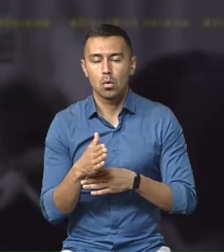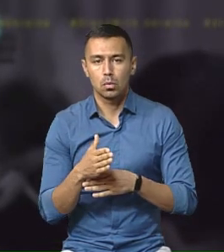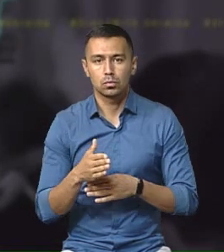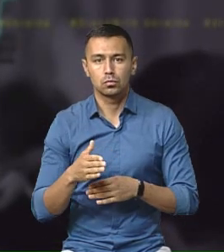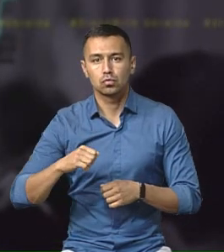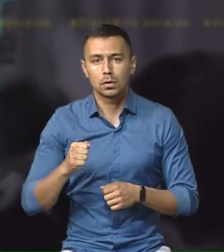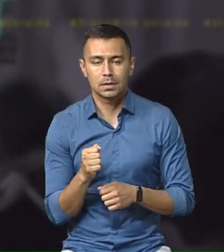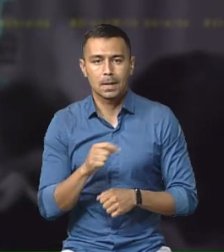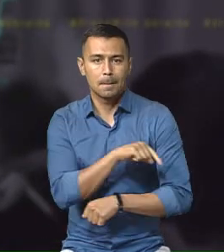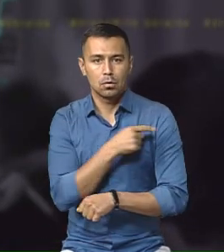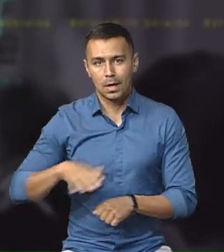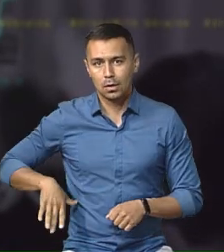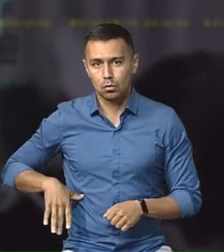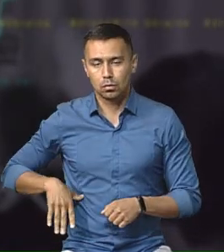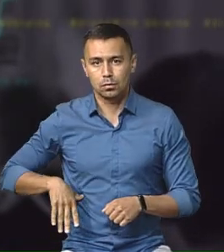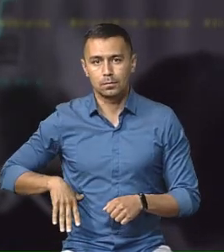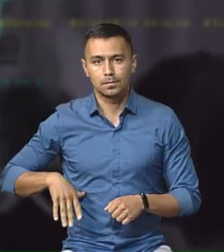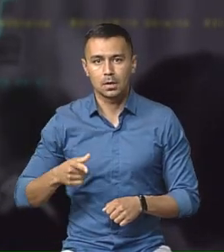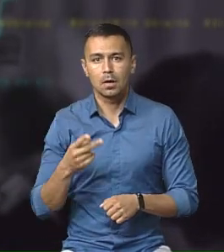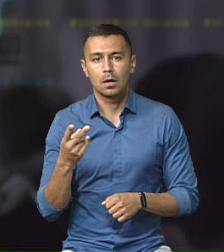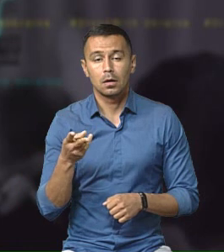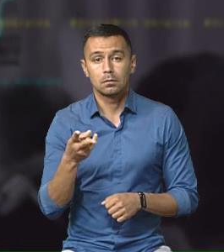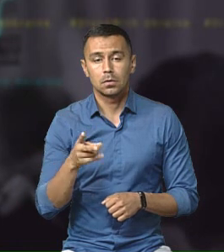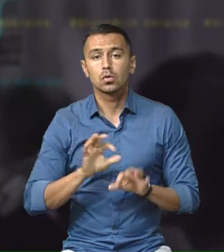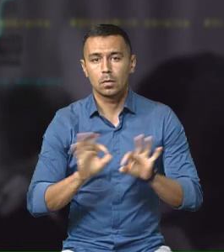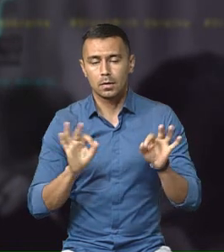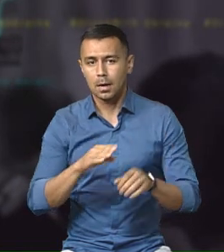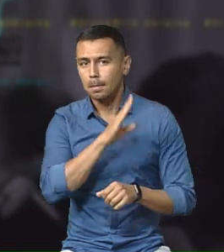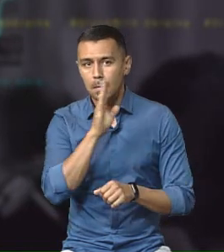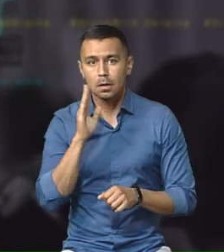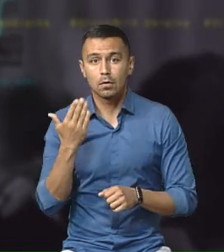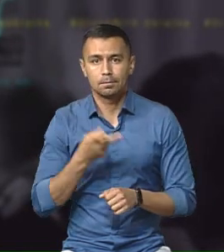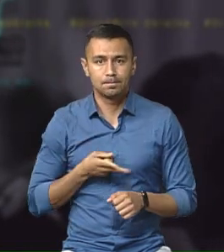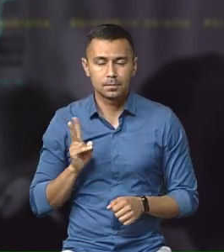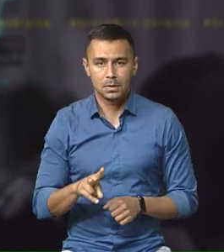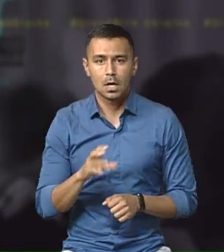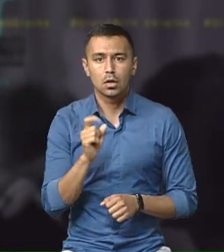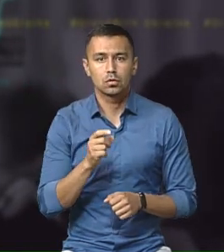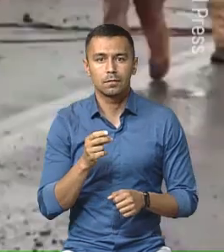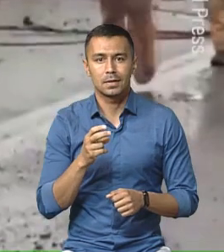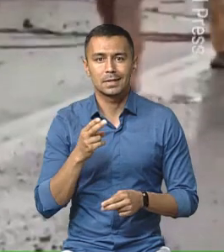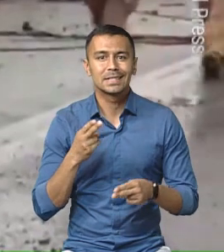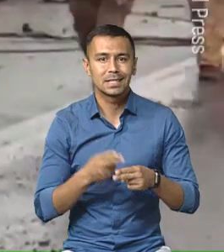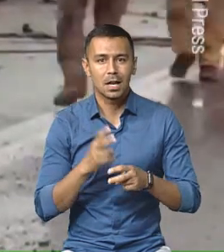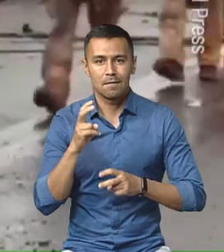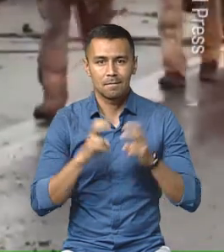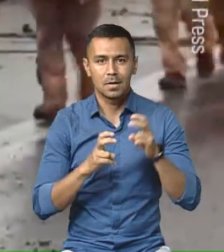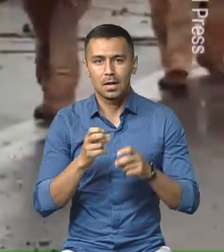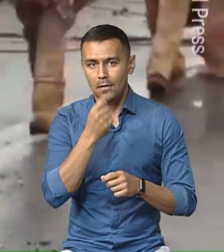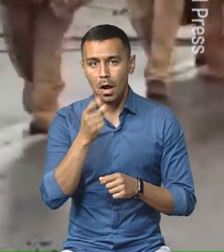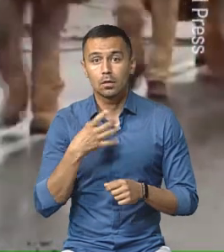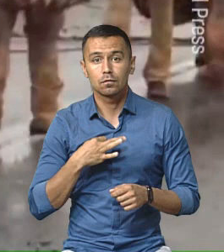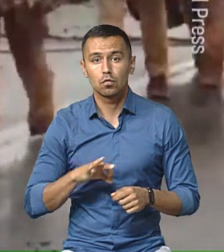Дружив з медичною інструкторкою з Донеччини Оленою Кушнір, розповідає мати. Вона загинула в Азовсталі у квітні. А свого сина